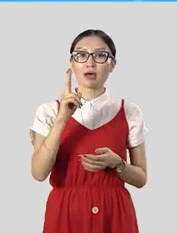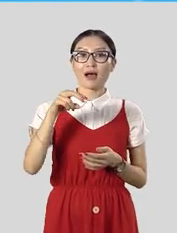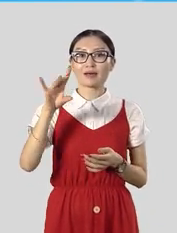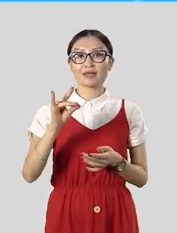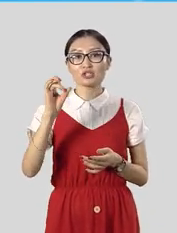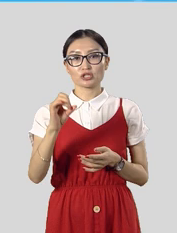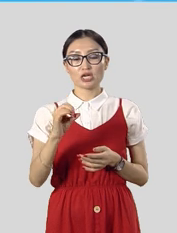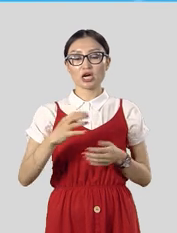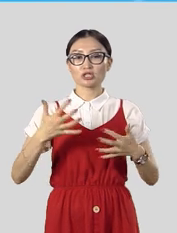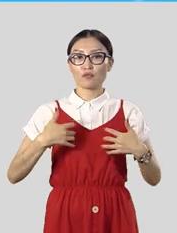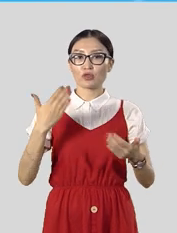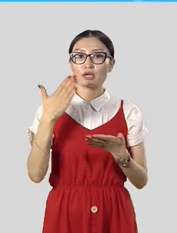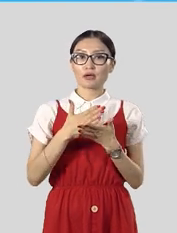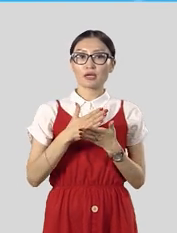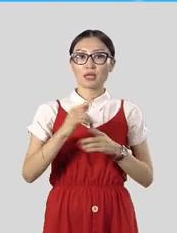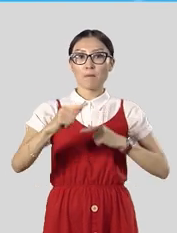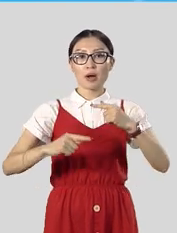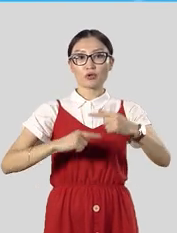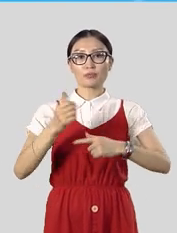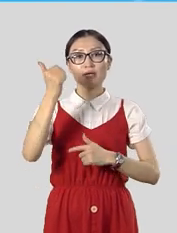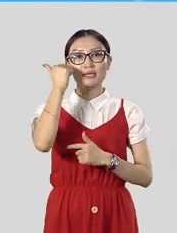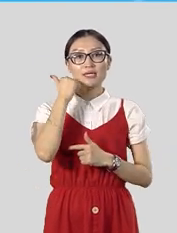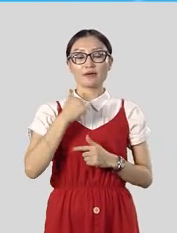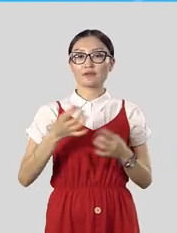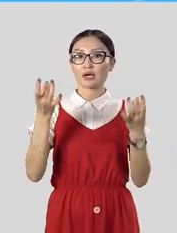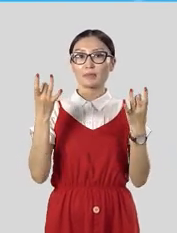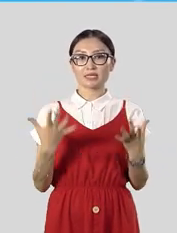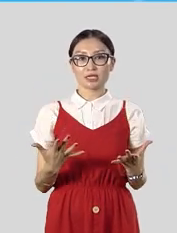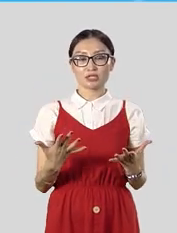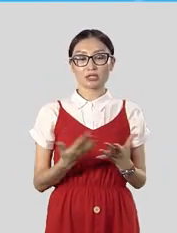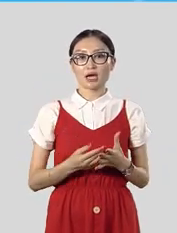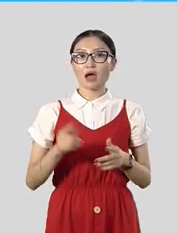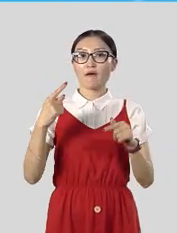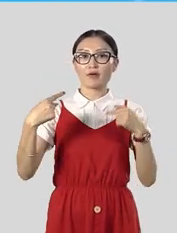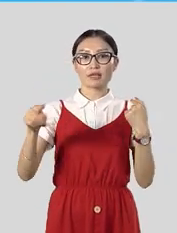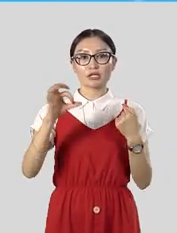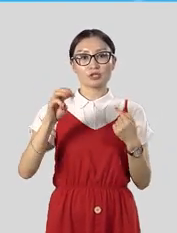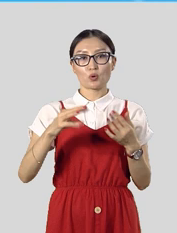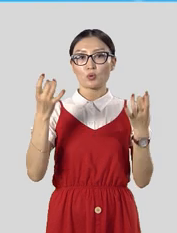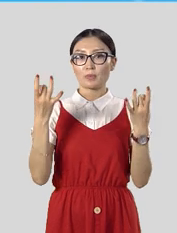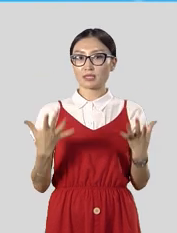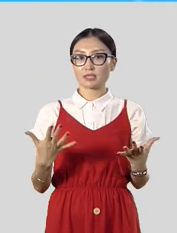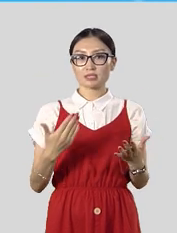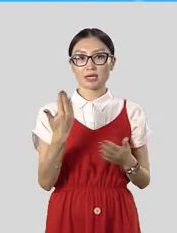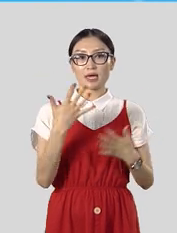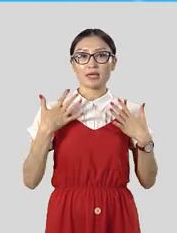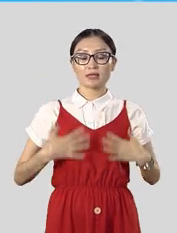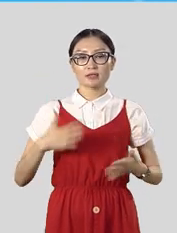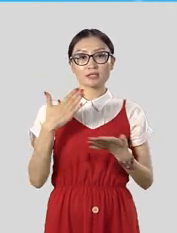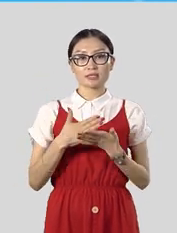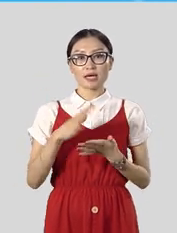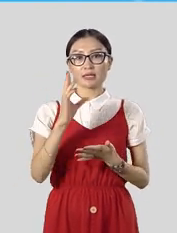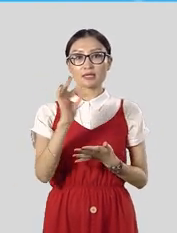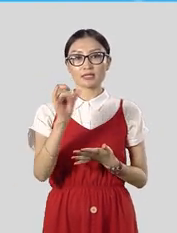Многоклеточные животные являются потомками древних простейших. В отличие от простейших, их тело состоит